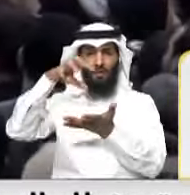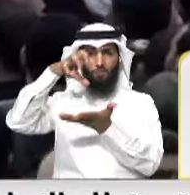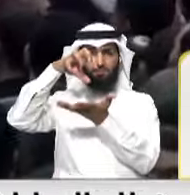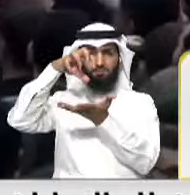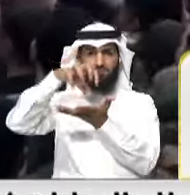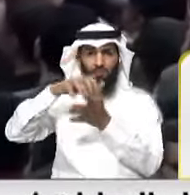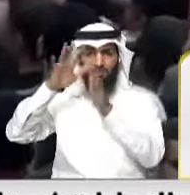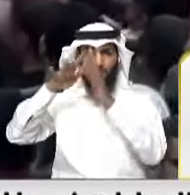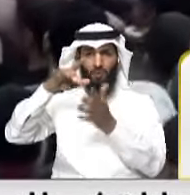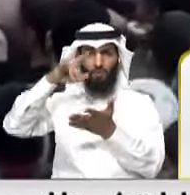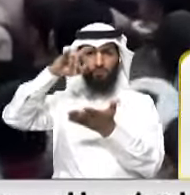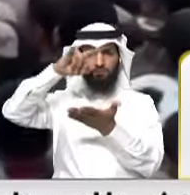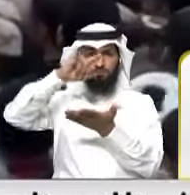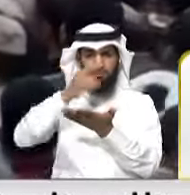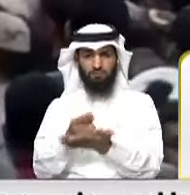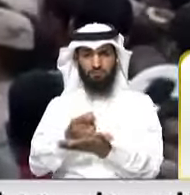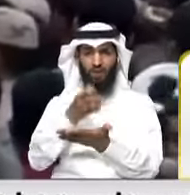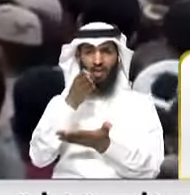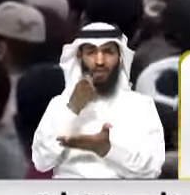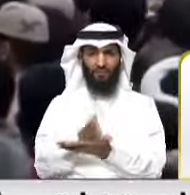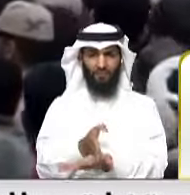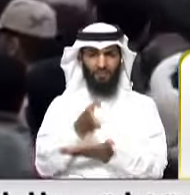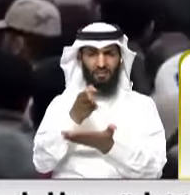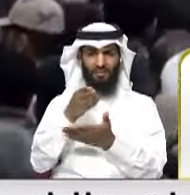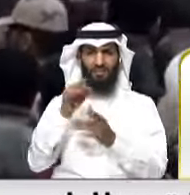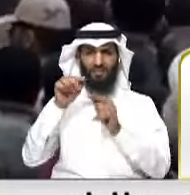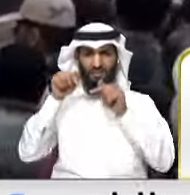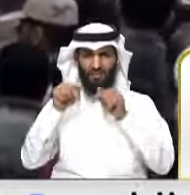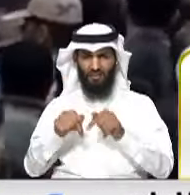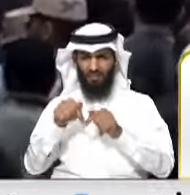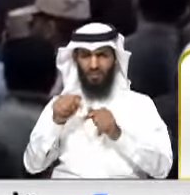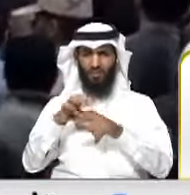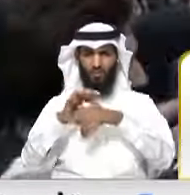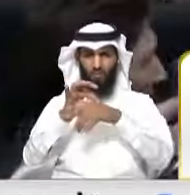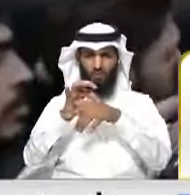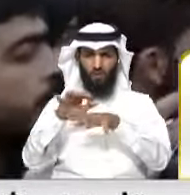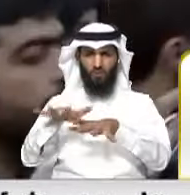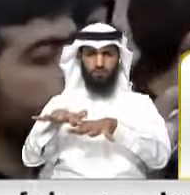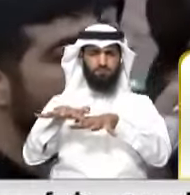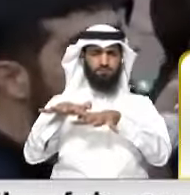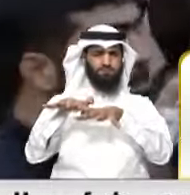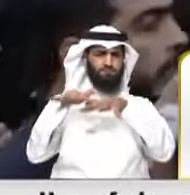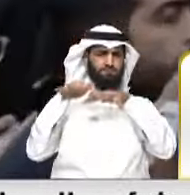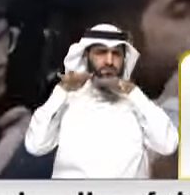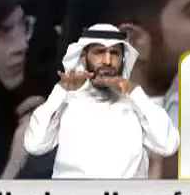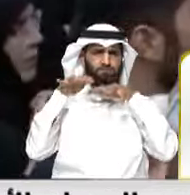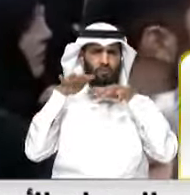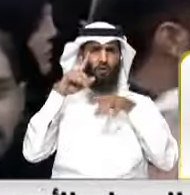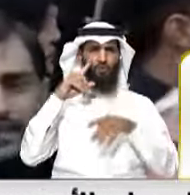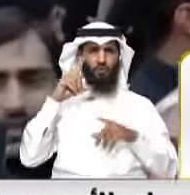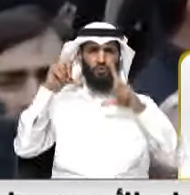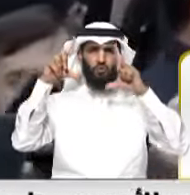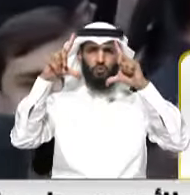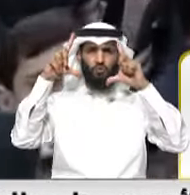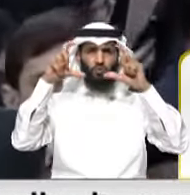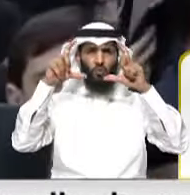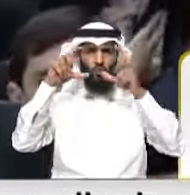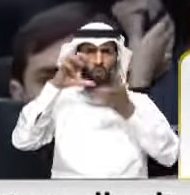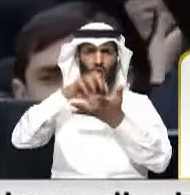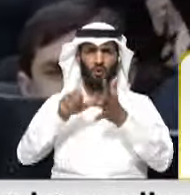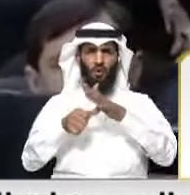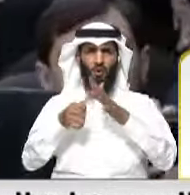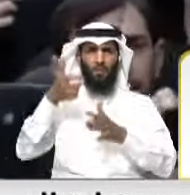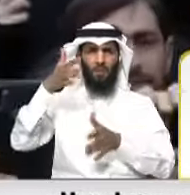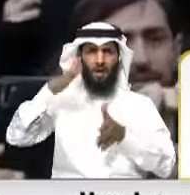الاف الاشخاص احتشدوا في وسط مركز محافظه اذربيجان الشرقيه حاملين صور الرئيس والضحايا